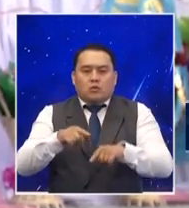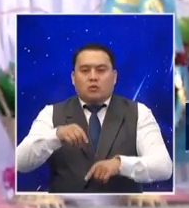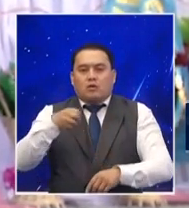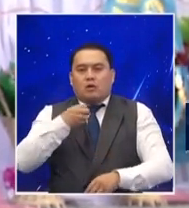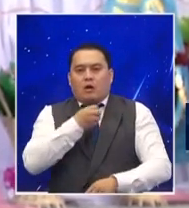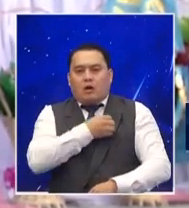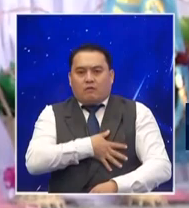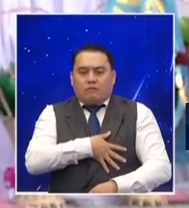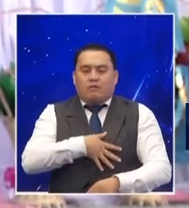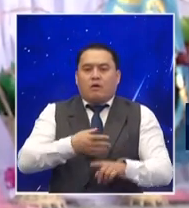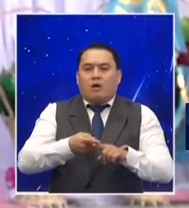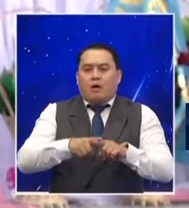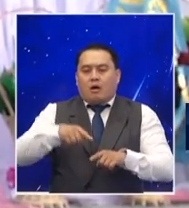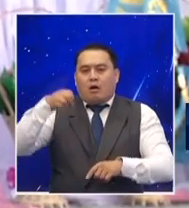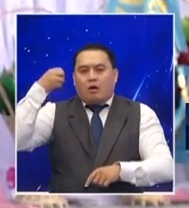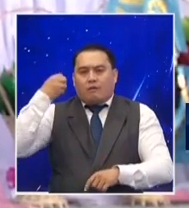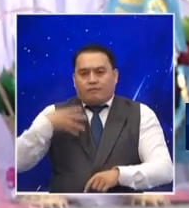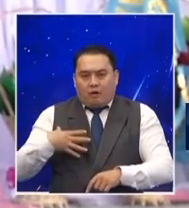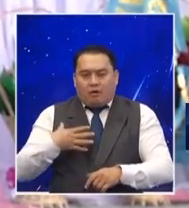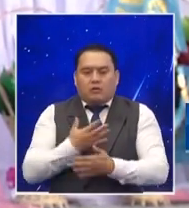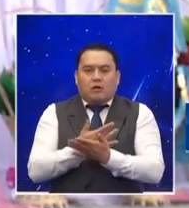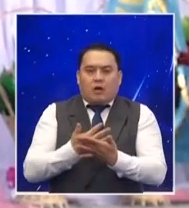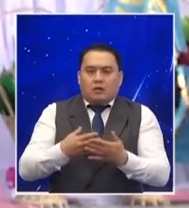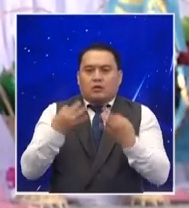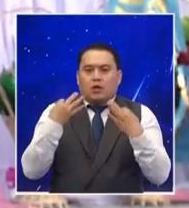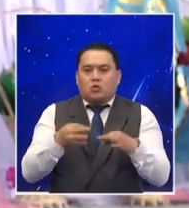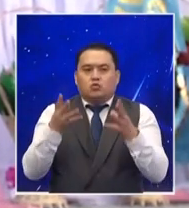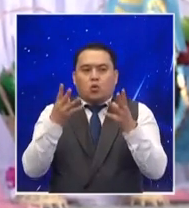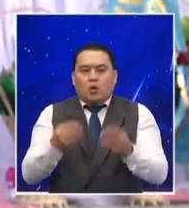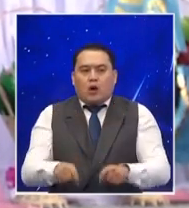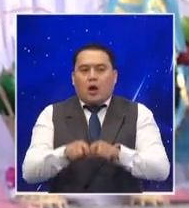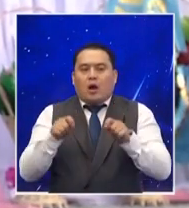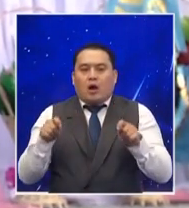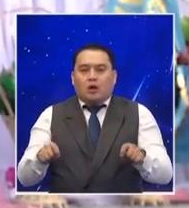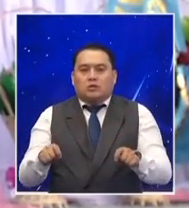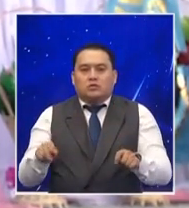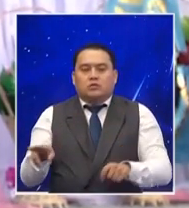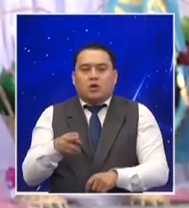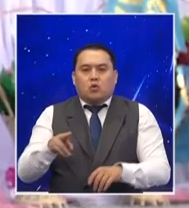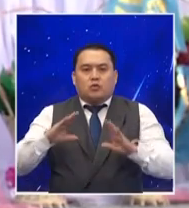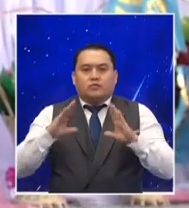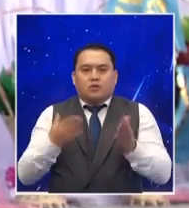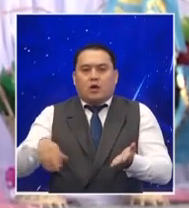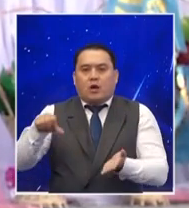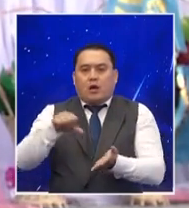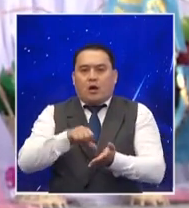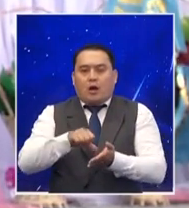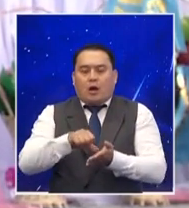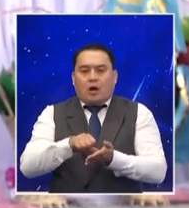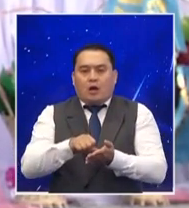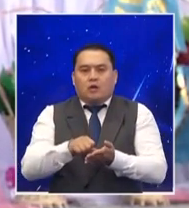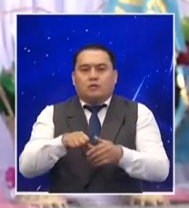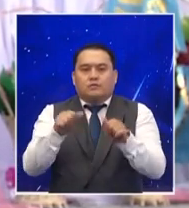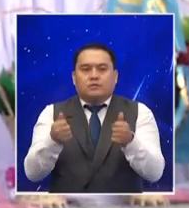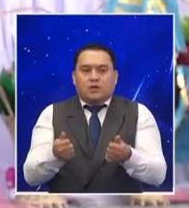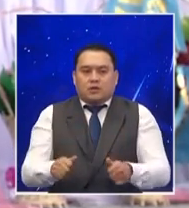соғысы ардагерлеріне арналған ескерткіш. Және тәуелсіздік күнінде ашылған желтоқсан оқиғасы қатысушыларына арналған мына